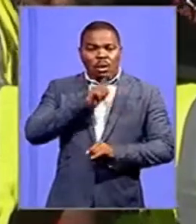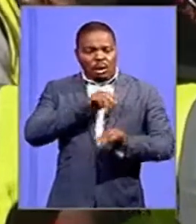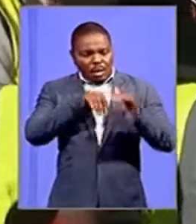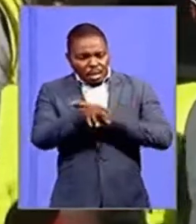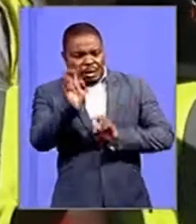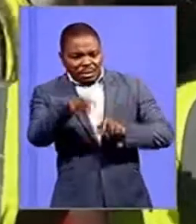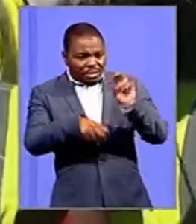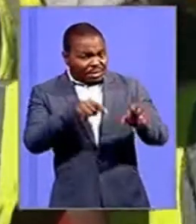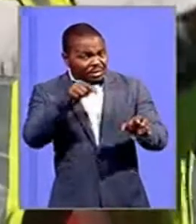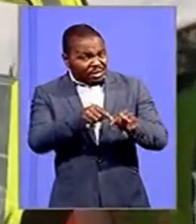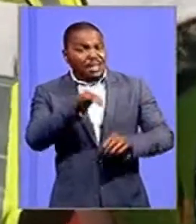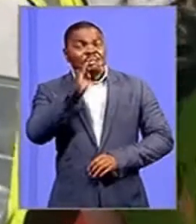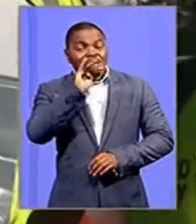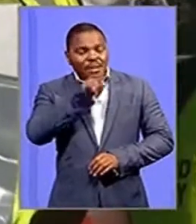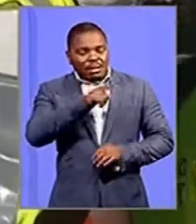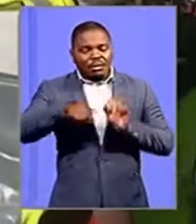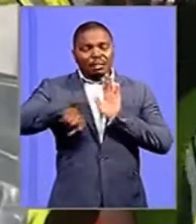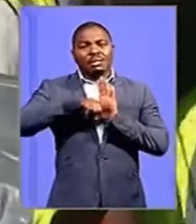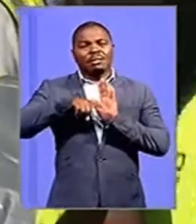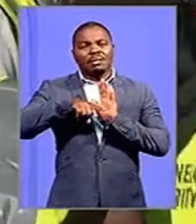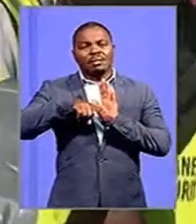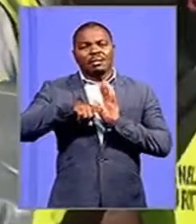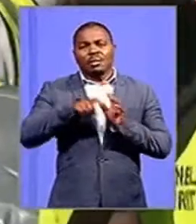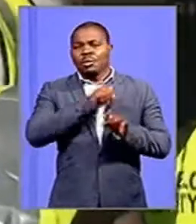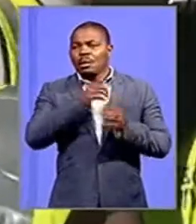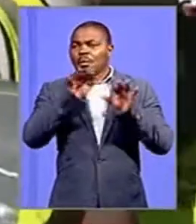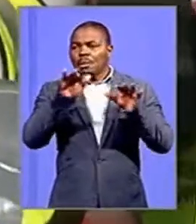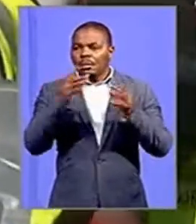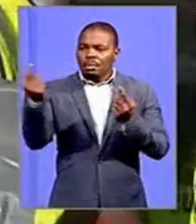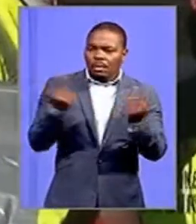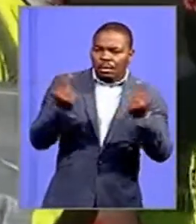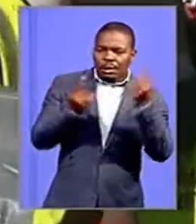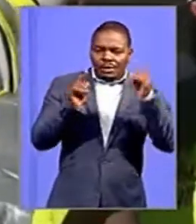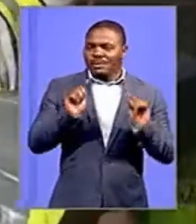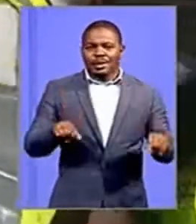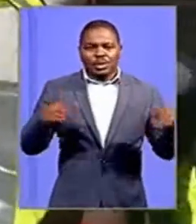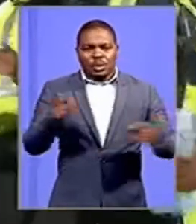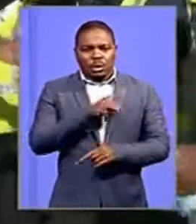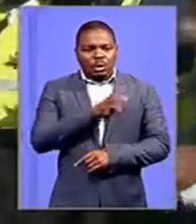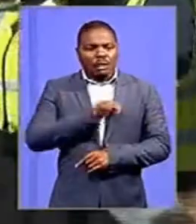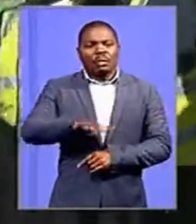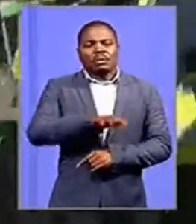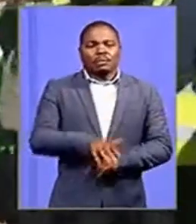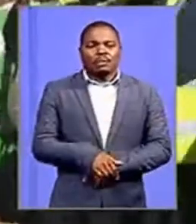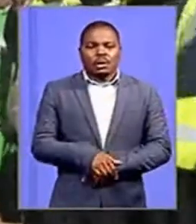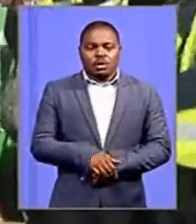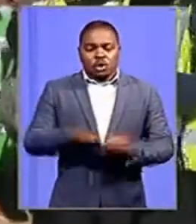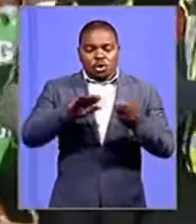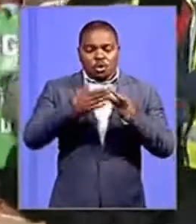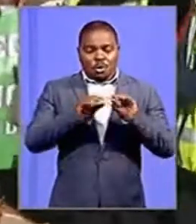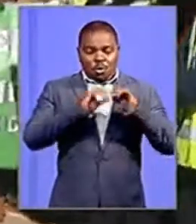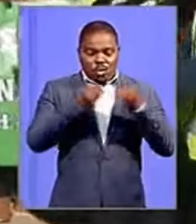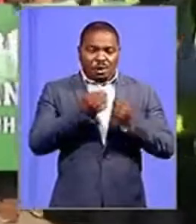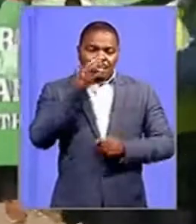dira gore le rona ra affectega because batho ba ha ba tlhole ba tla nna teng mo toropong ba tshogetse matshelo a bona. Mokgatlho wa baagi o ka ya fa o tlile go